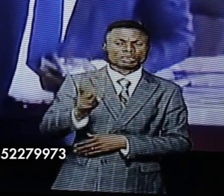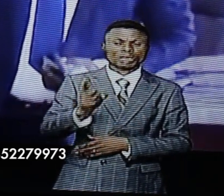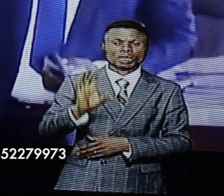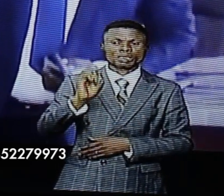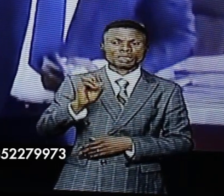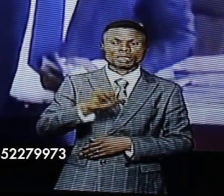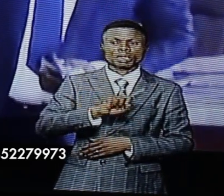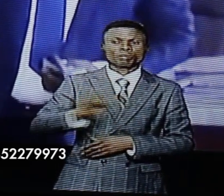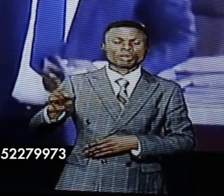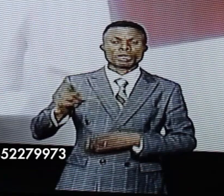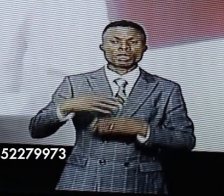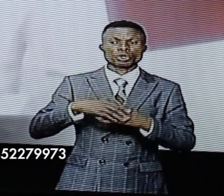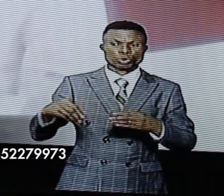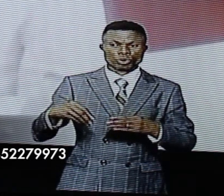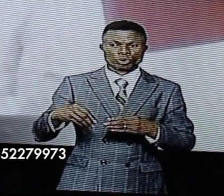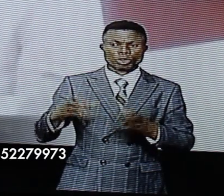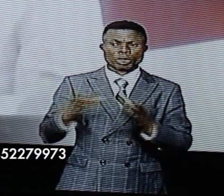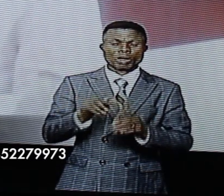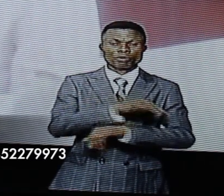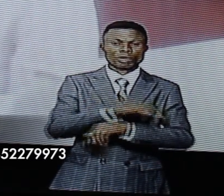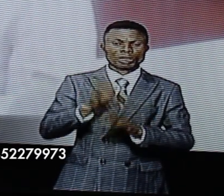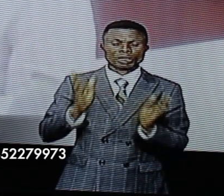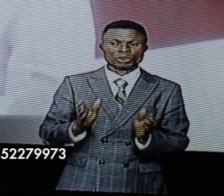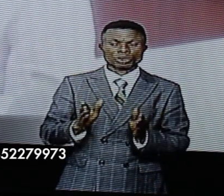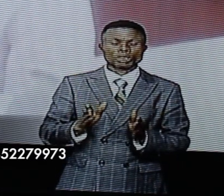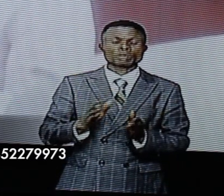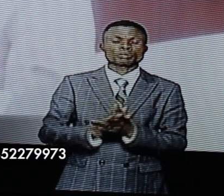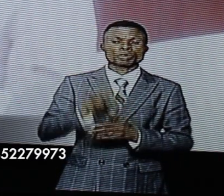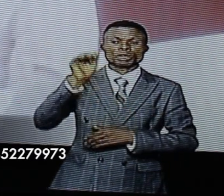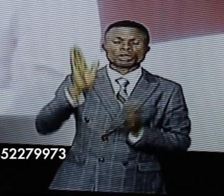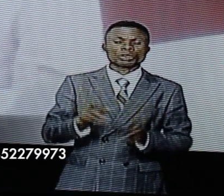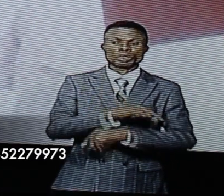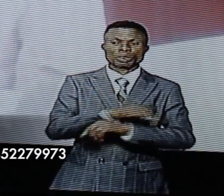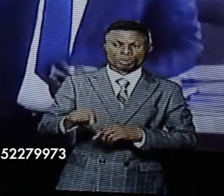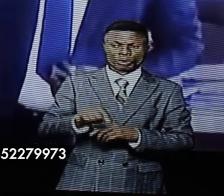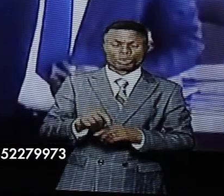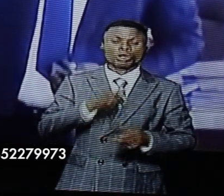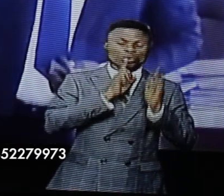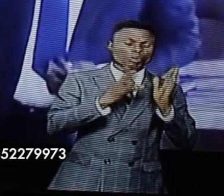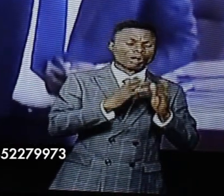dollars avec mon directeur de cabinet. Et nous allons partager ça avec le ministre